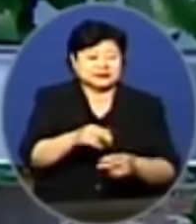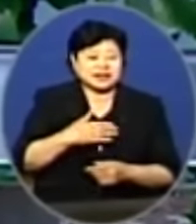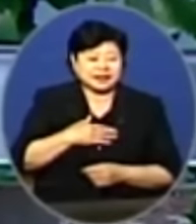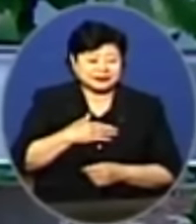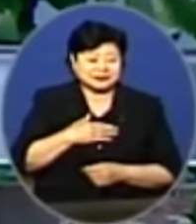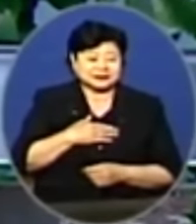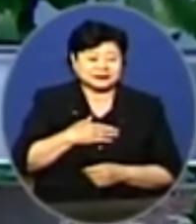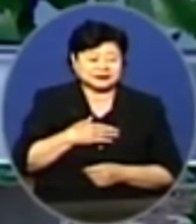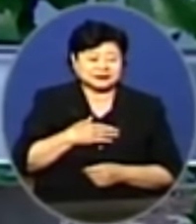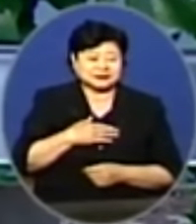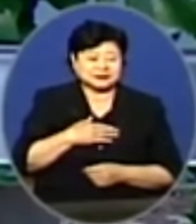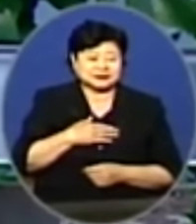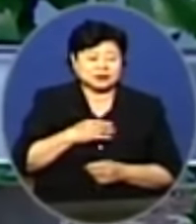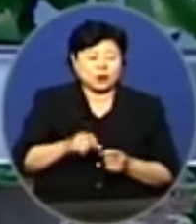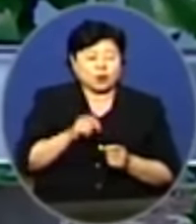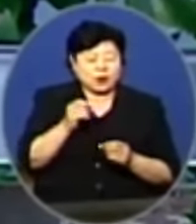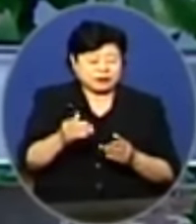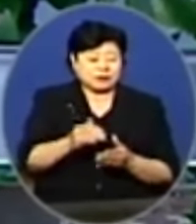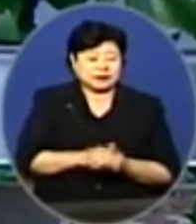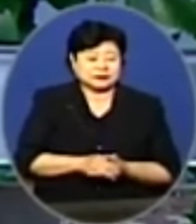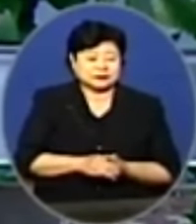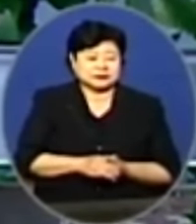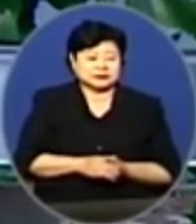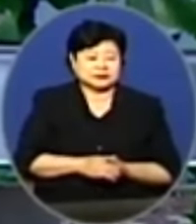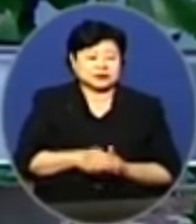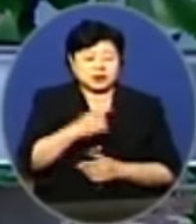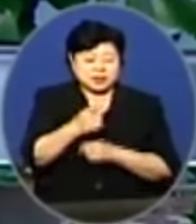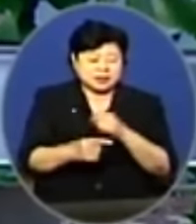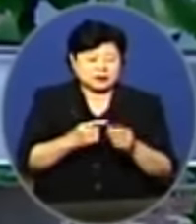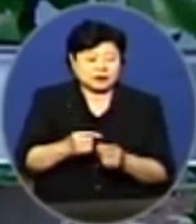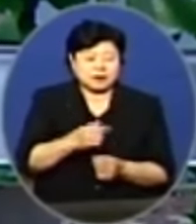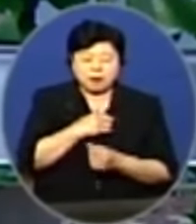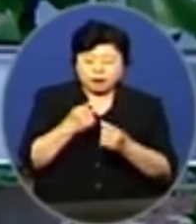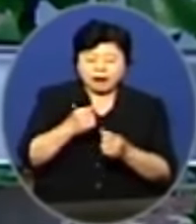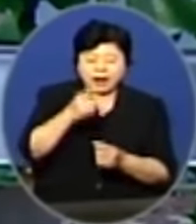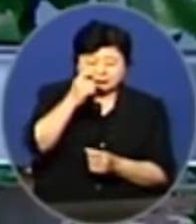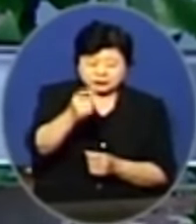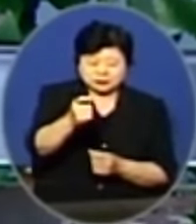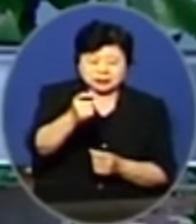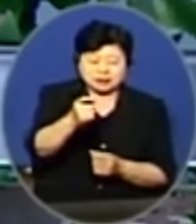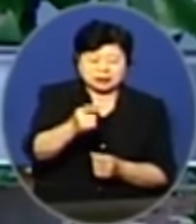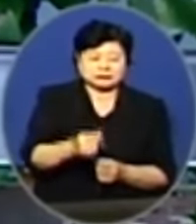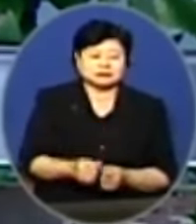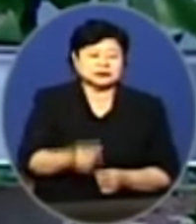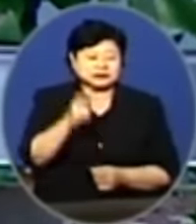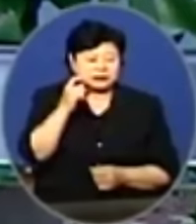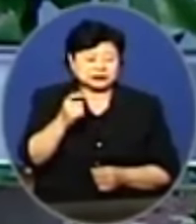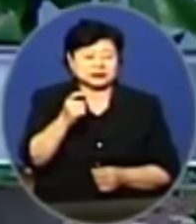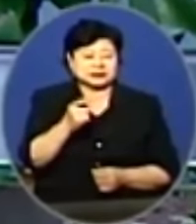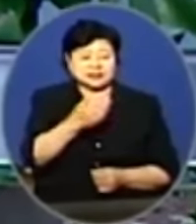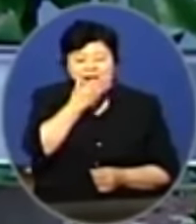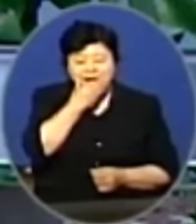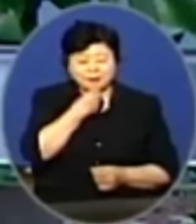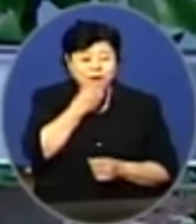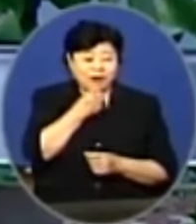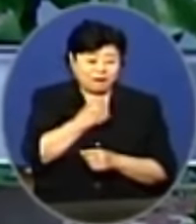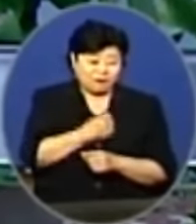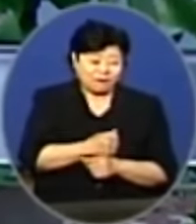나는 올해 건강하고 튼튼하고 씩씩하고